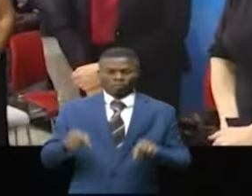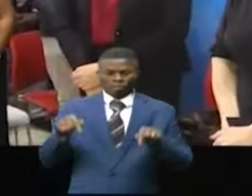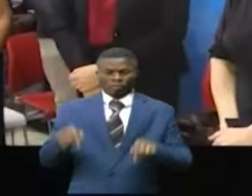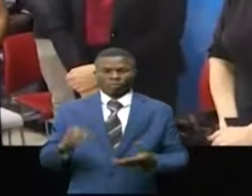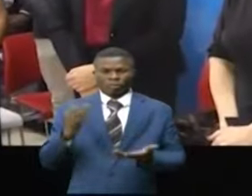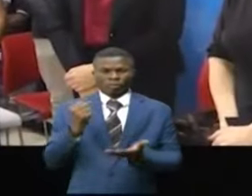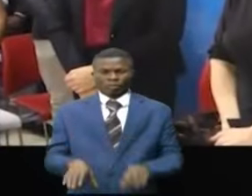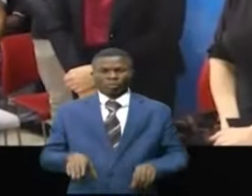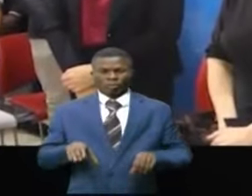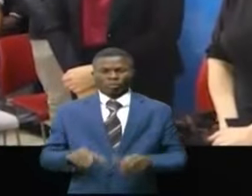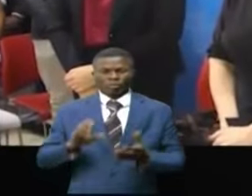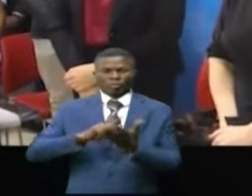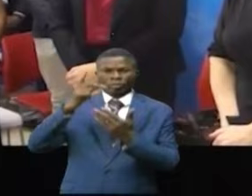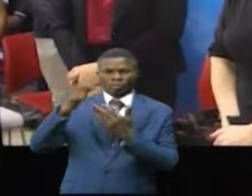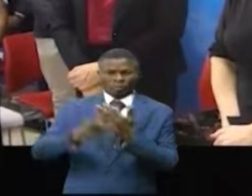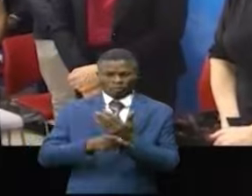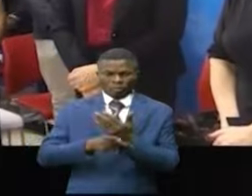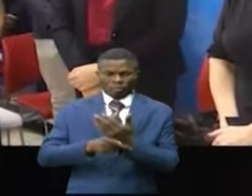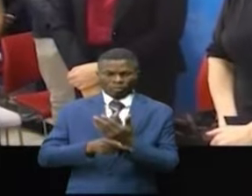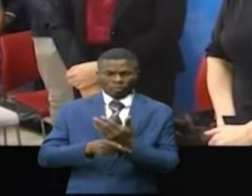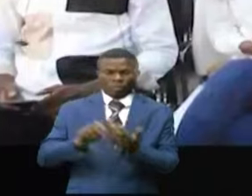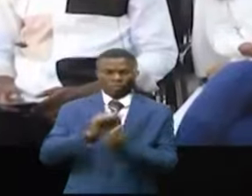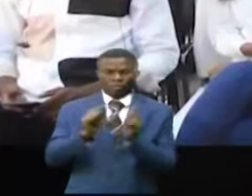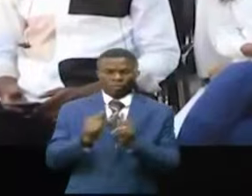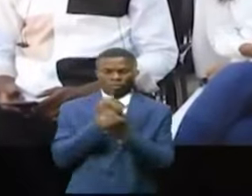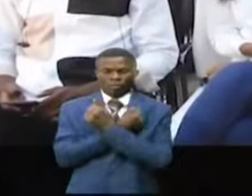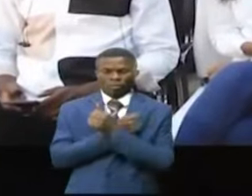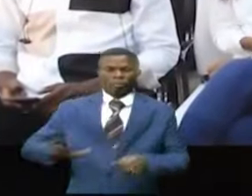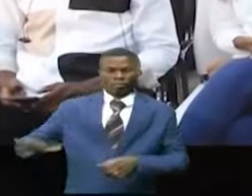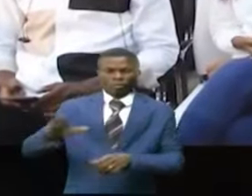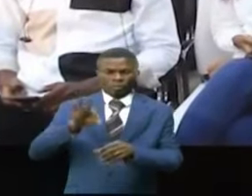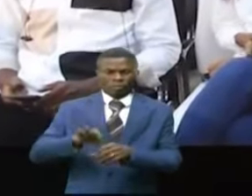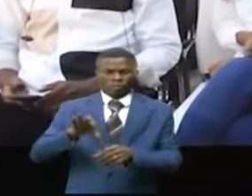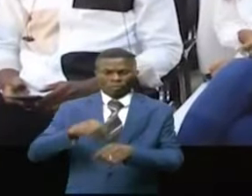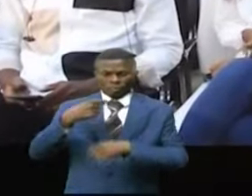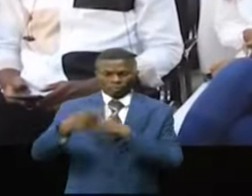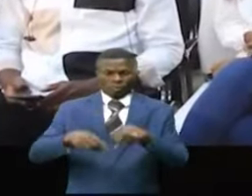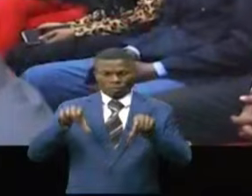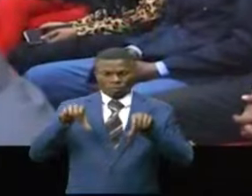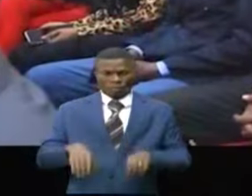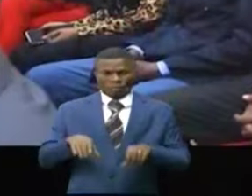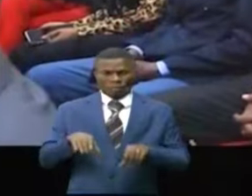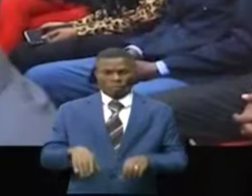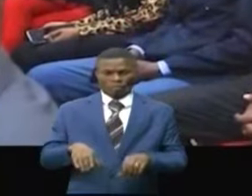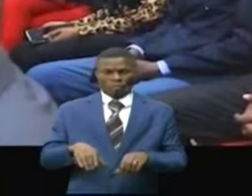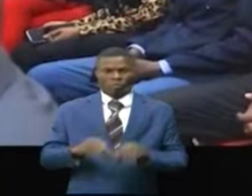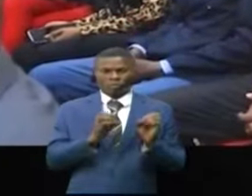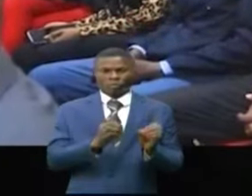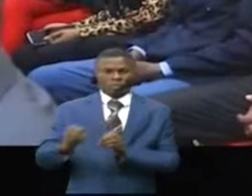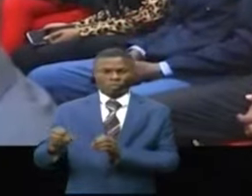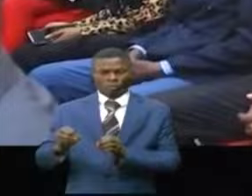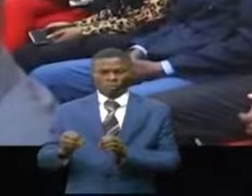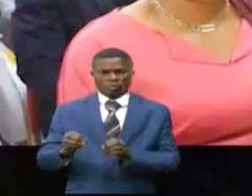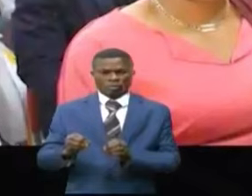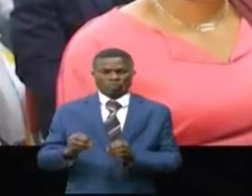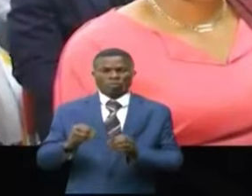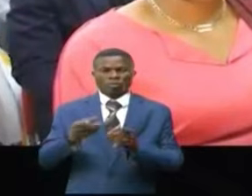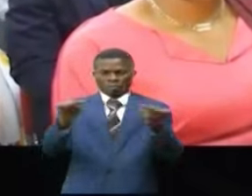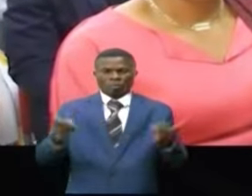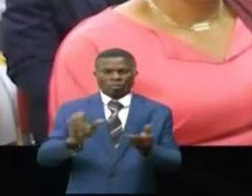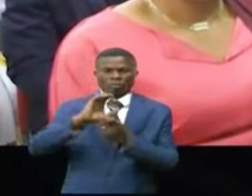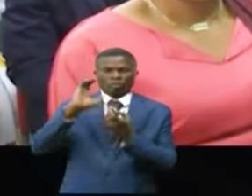RDC, le programme sur le civisme électoral lancé en RDC s'est tenu à l'espace